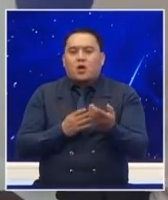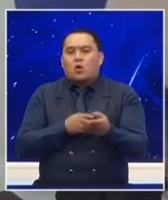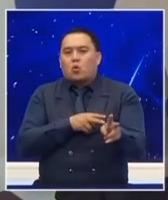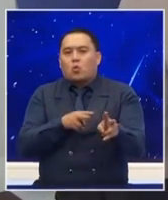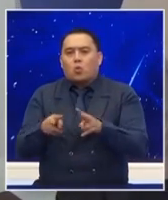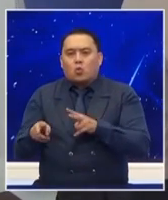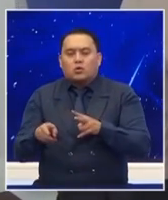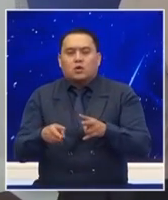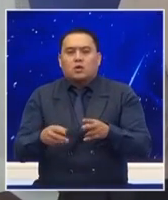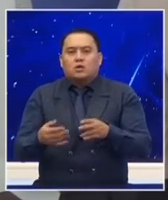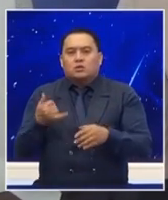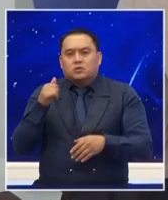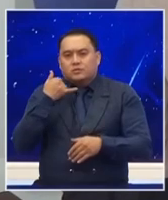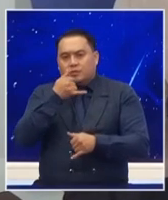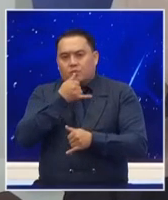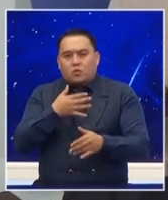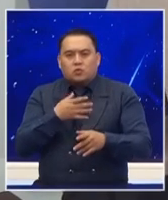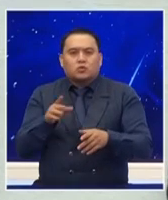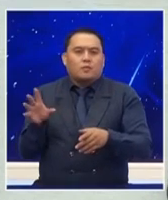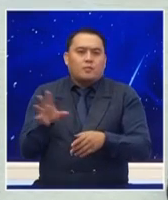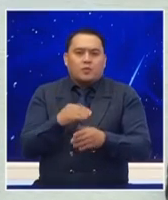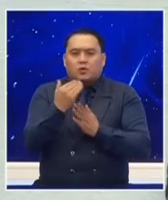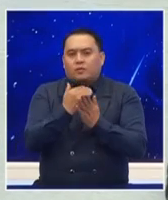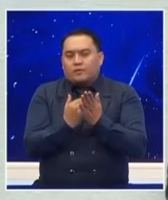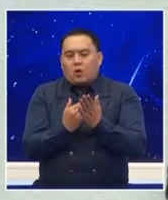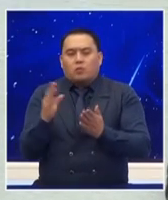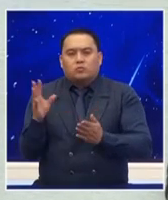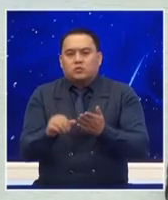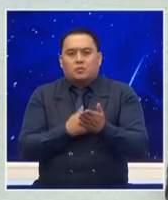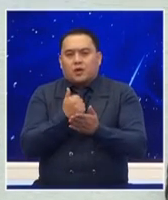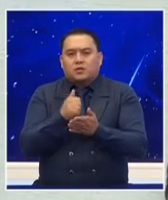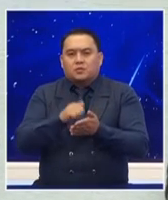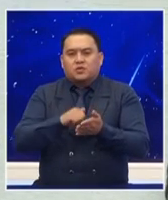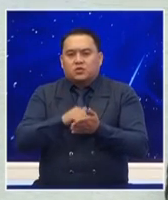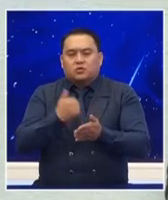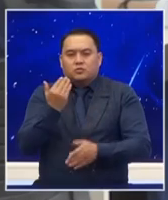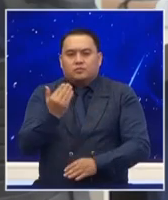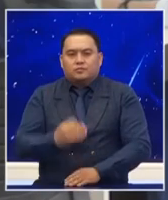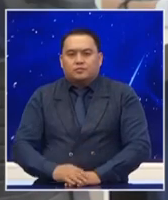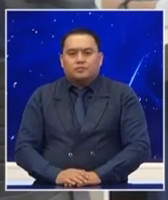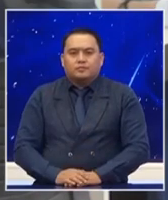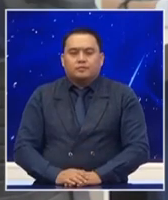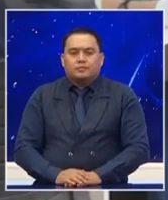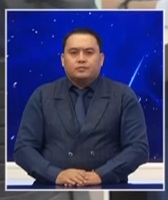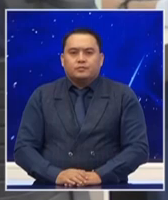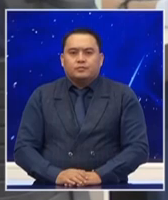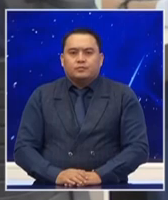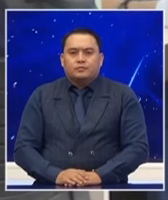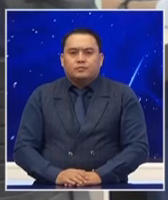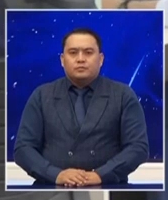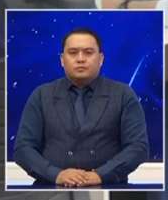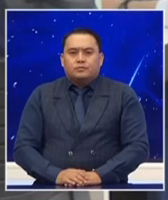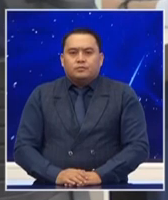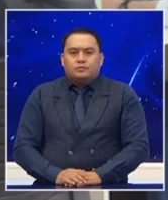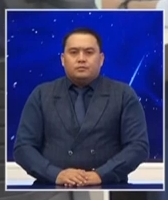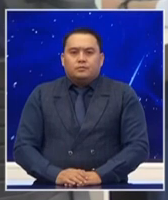Қатарында хабарласа алмағандар да тіркелген. Жүргізілген сараптамаға сәйкес басты себеп мынада. В свою очередь хочу сказать, таких звонков